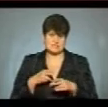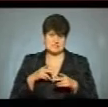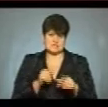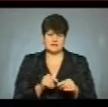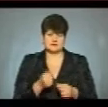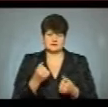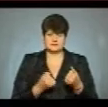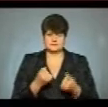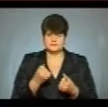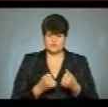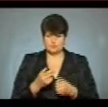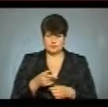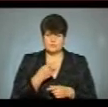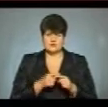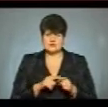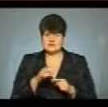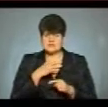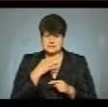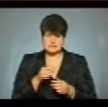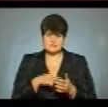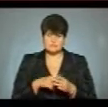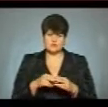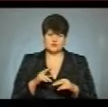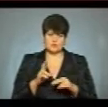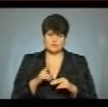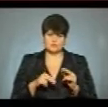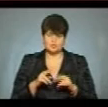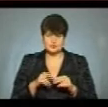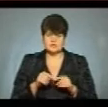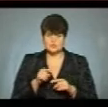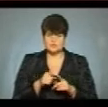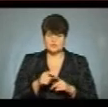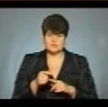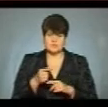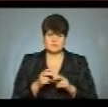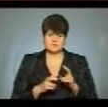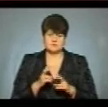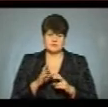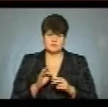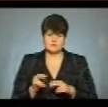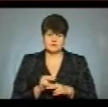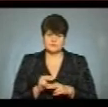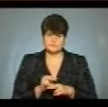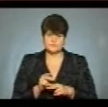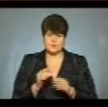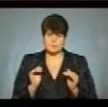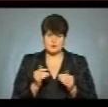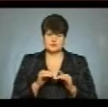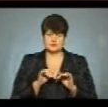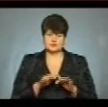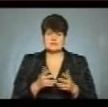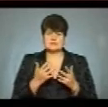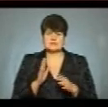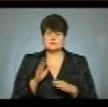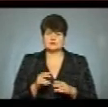автомобіль. Повідомив про це головний інженер Тернопільмостобуду Віктор Полякевич. З його словами, їхнє підприємство ремонтуватиме обмежувач руху.